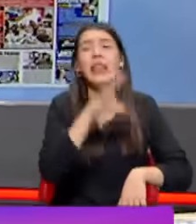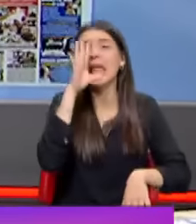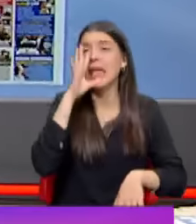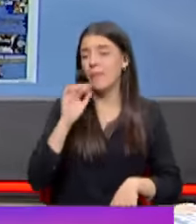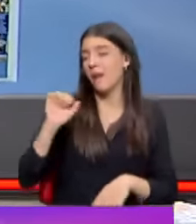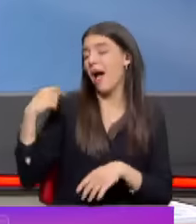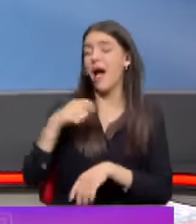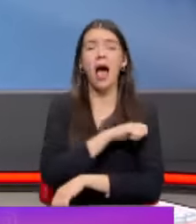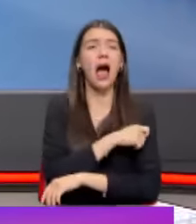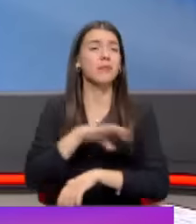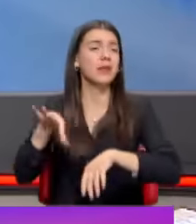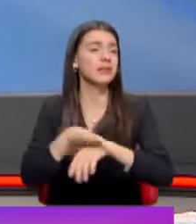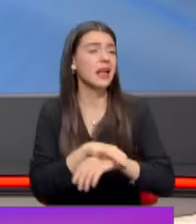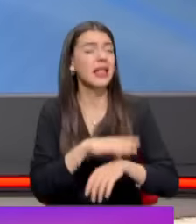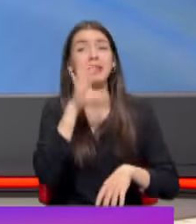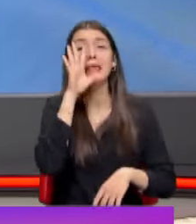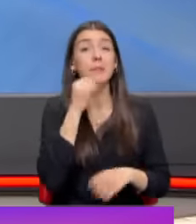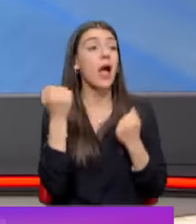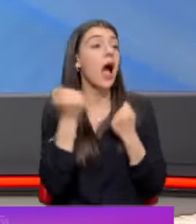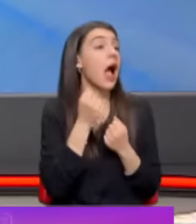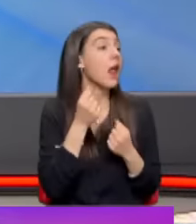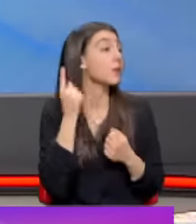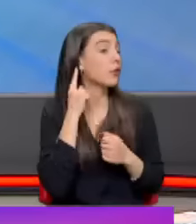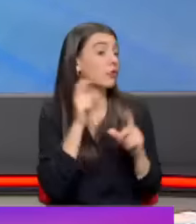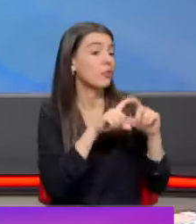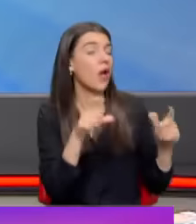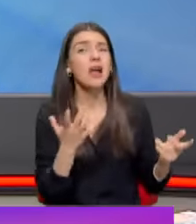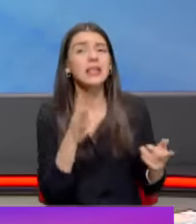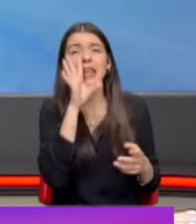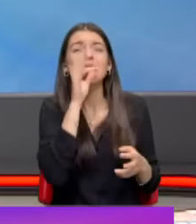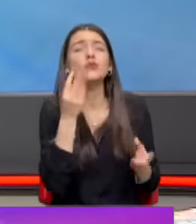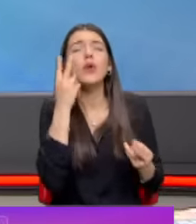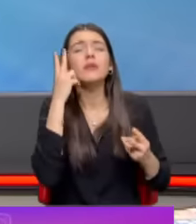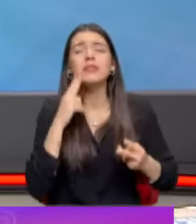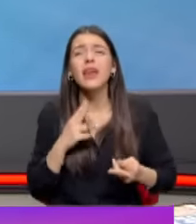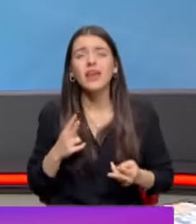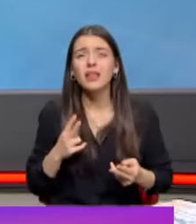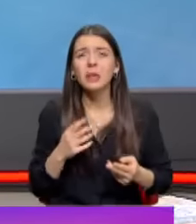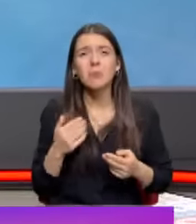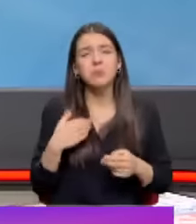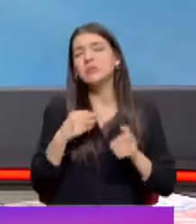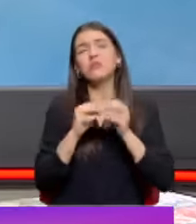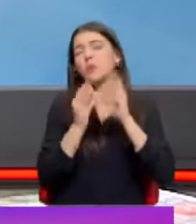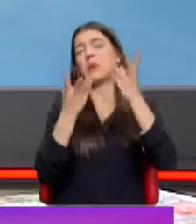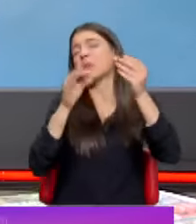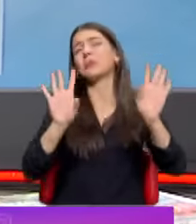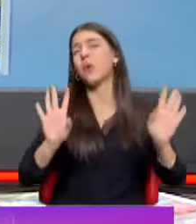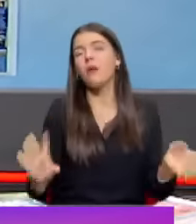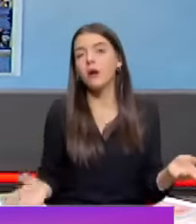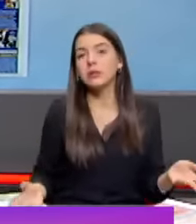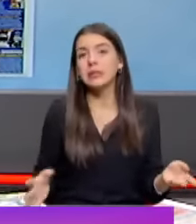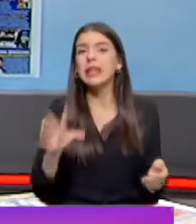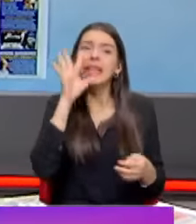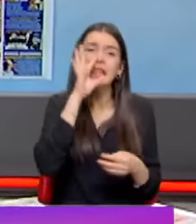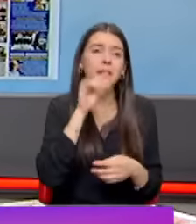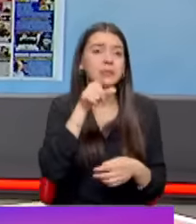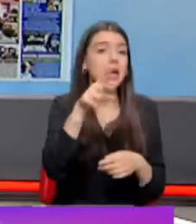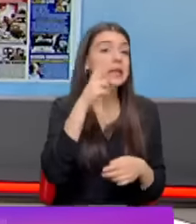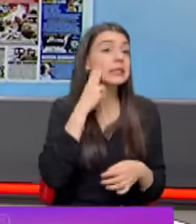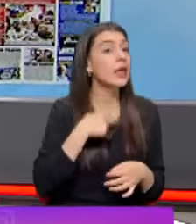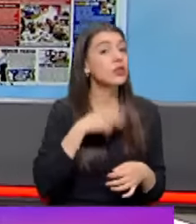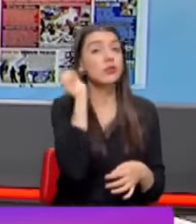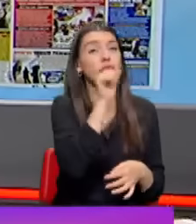Alman saati takmış, kim hangi marka arabaya binmiş, kim çok zenginmiş, bu kadar derdimiz olmaz. Kimse servet düşmanlığı yapmıyor